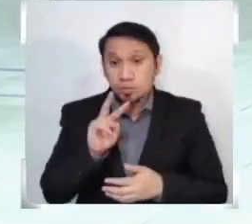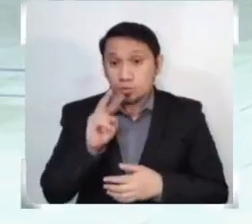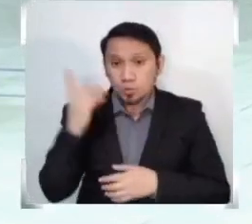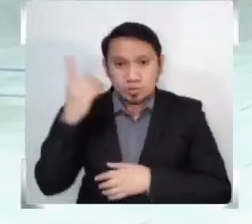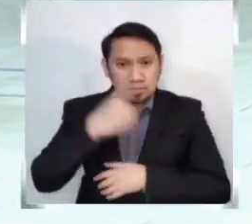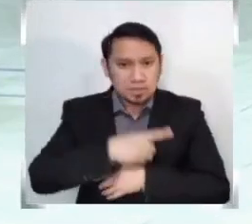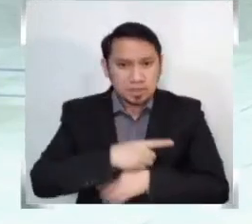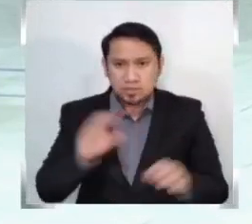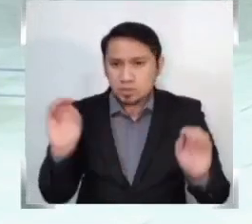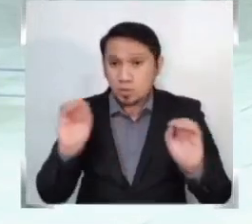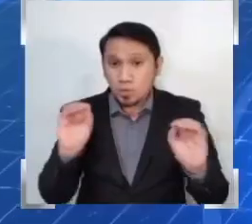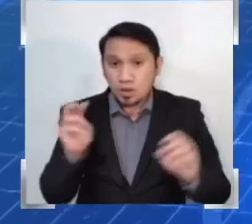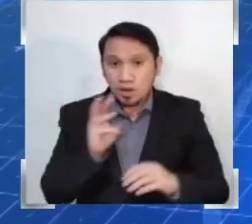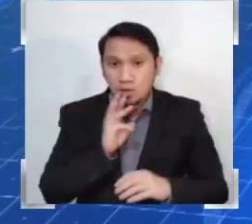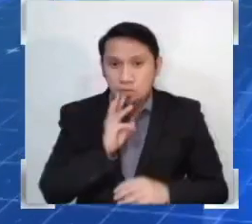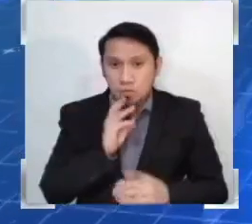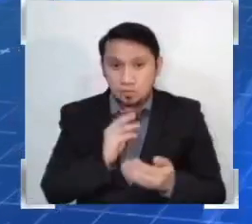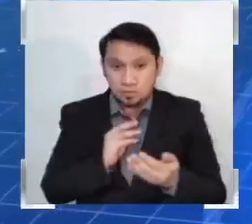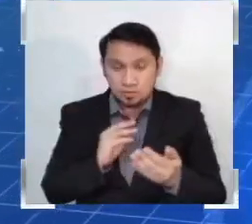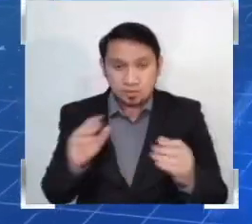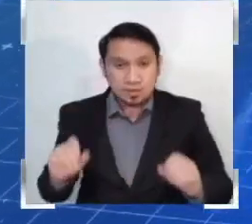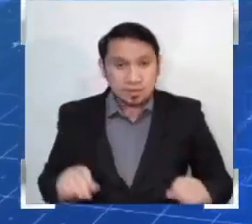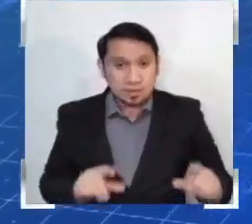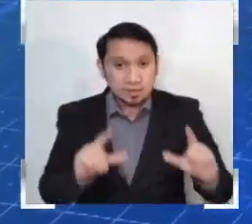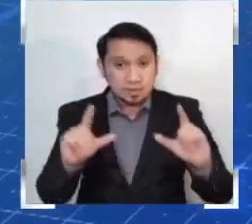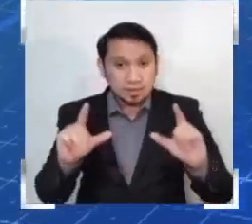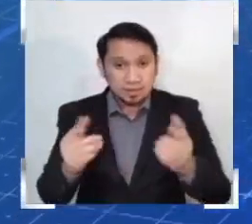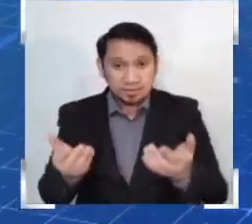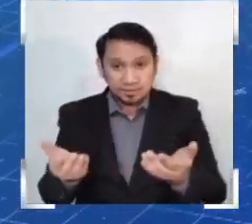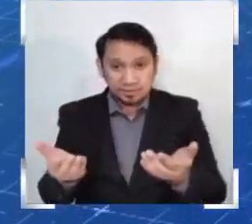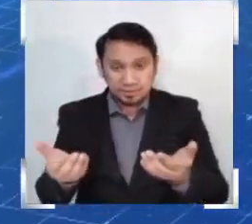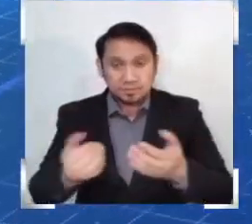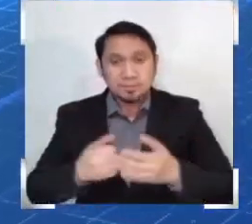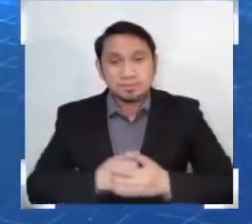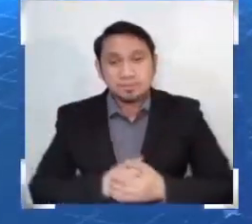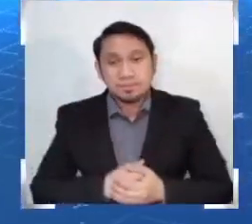tubig. Saksi live si Mai Bermudez. Mai!